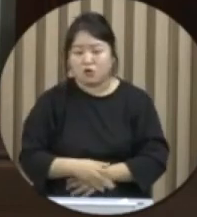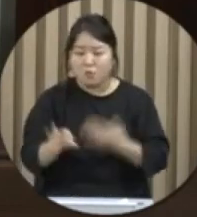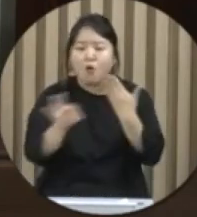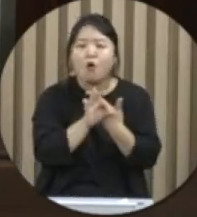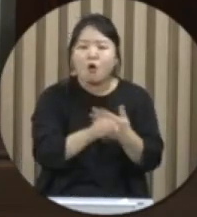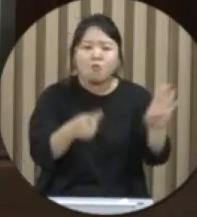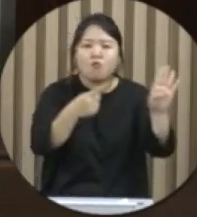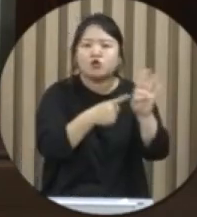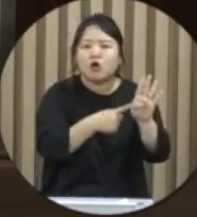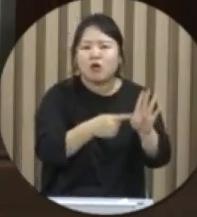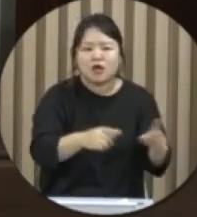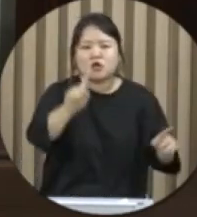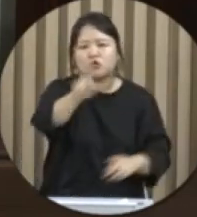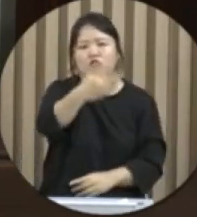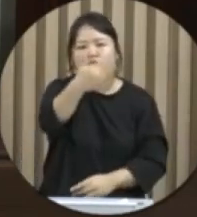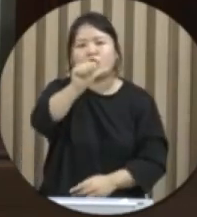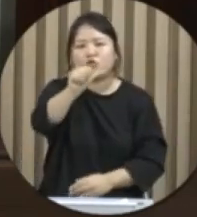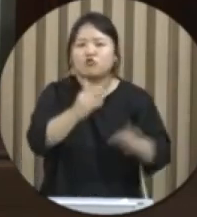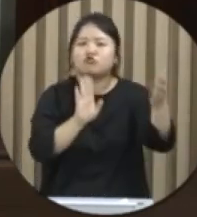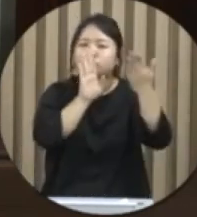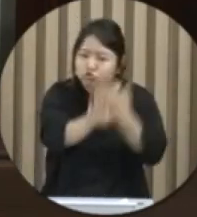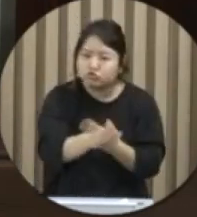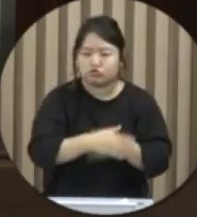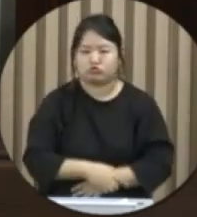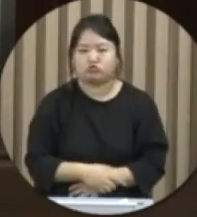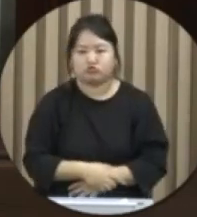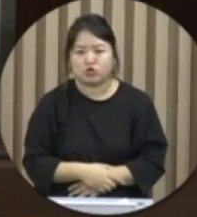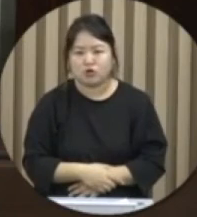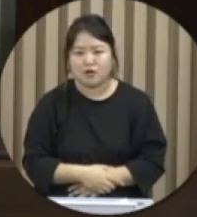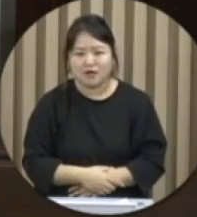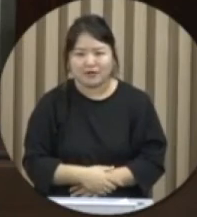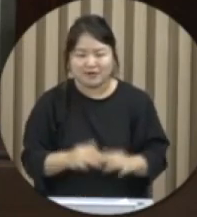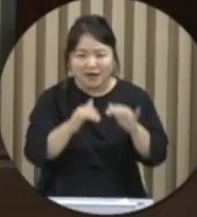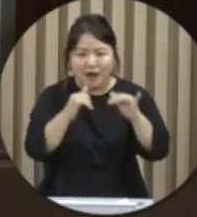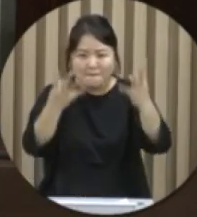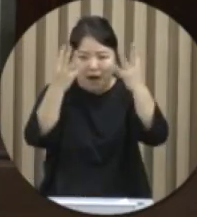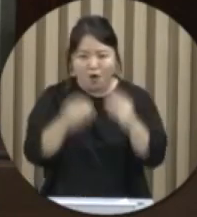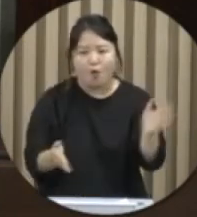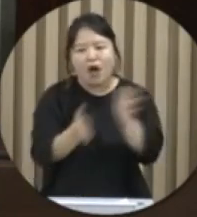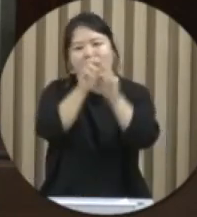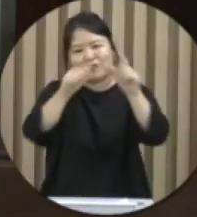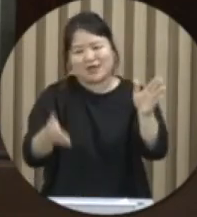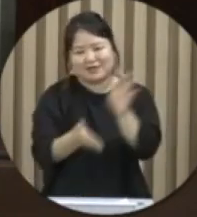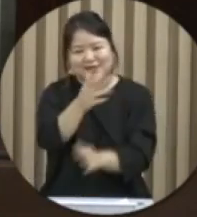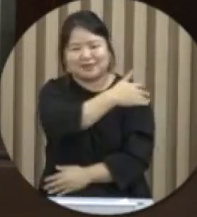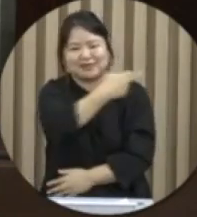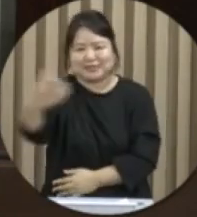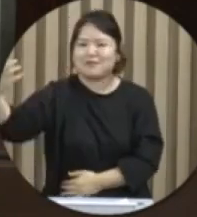1905년 개통 이후 다시 한 번 명실상부 파 상에 관문 으로서의 역할을